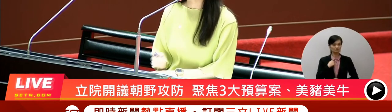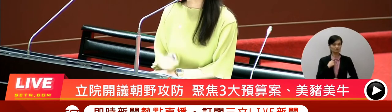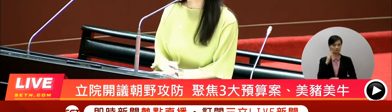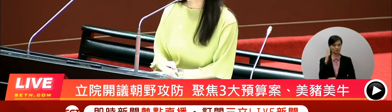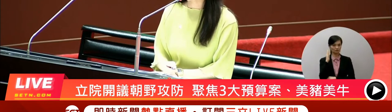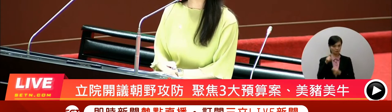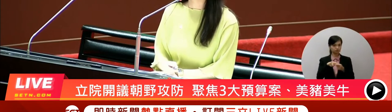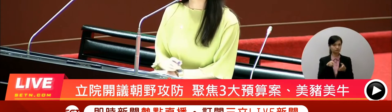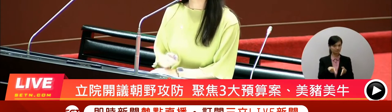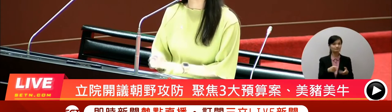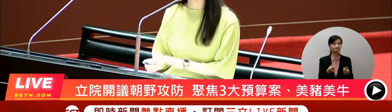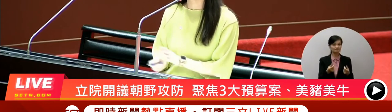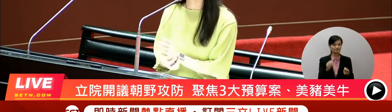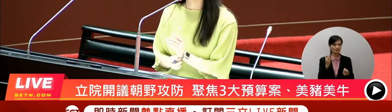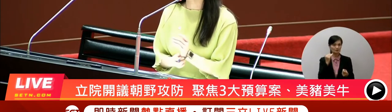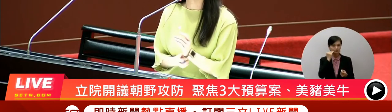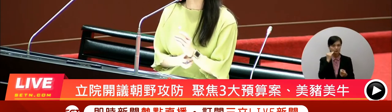换，